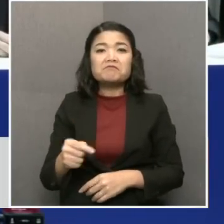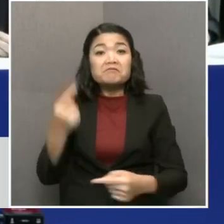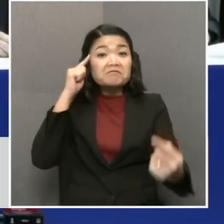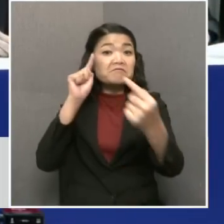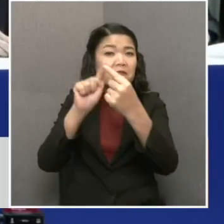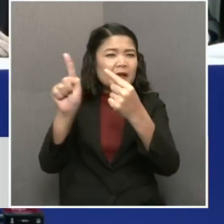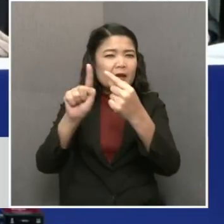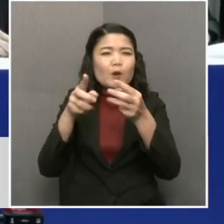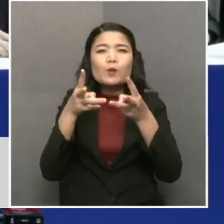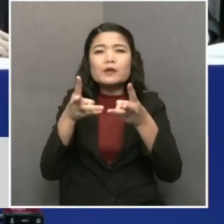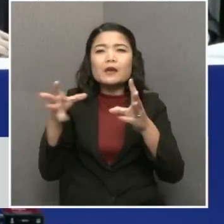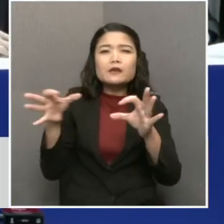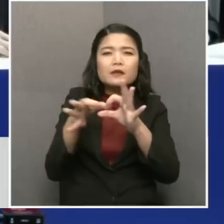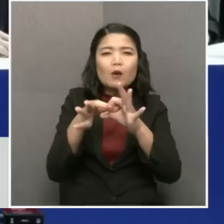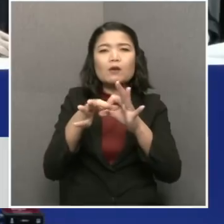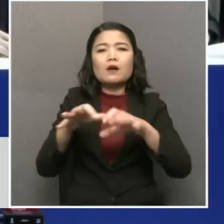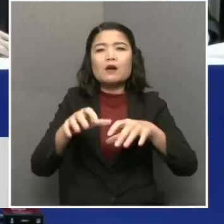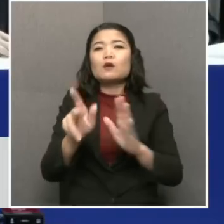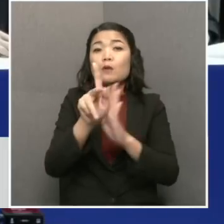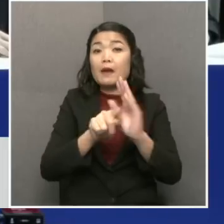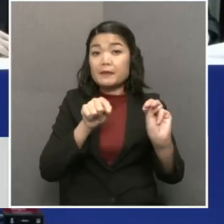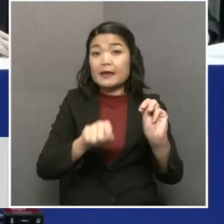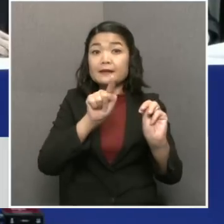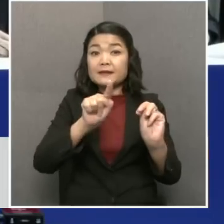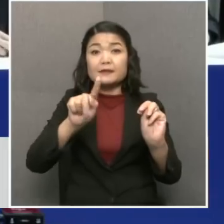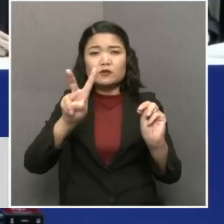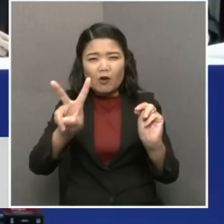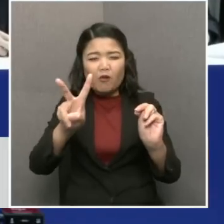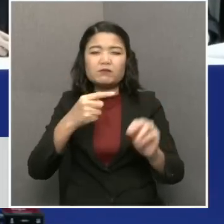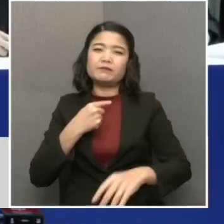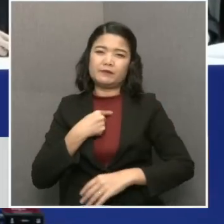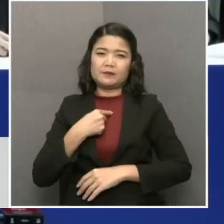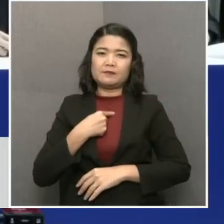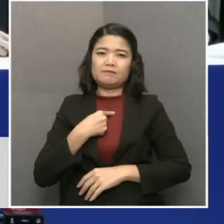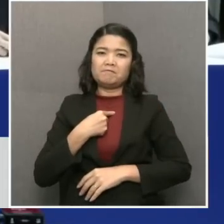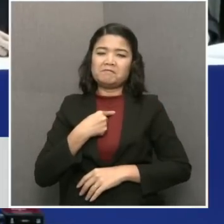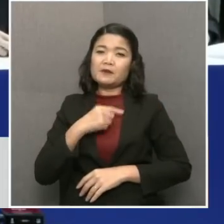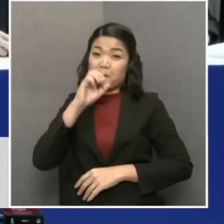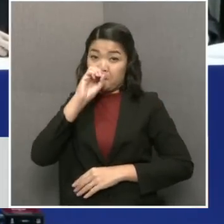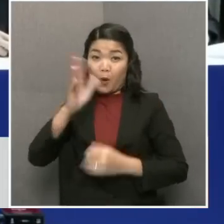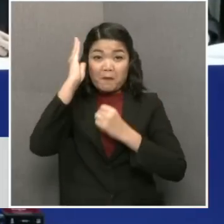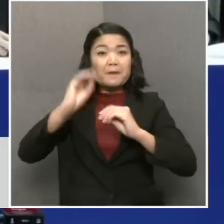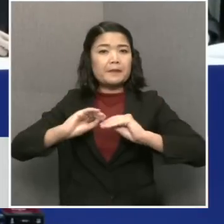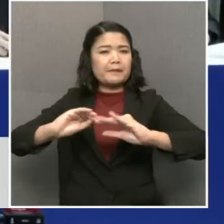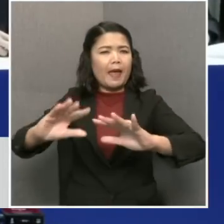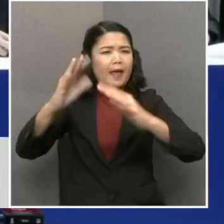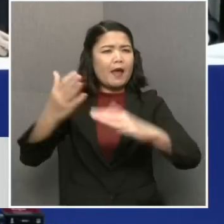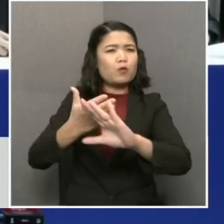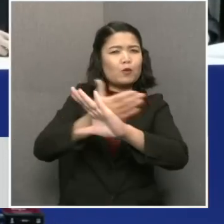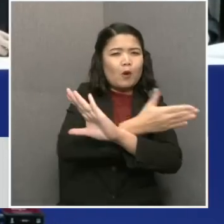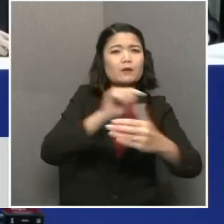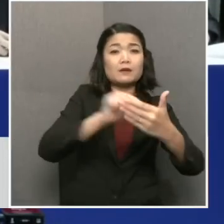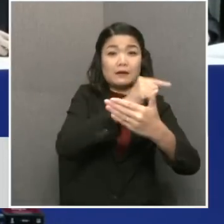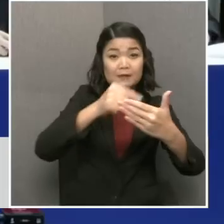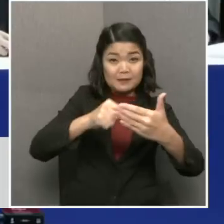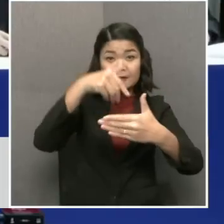กี่ยวข้องกับมาตรา112นะครับก็คือเรามีจุดยืนที่เราได้ประกาศไว้ในช่วงก่อนการเลือกตั้งนะ